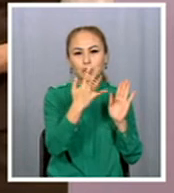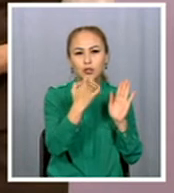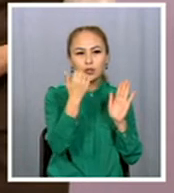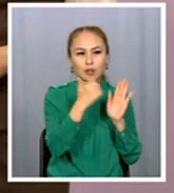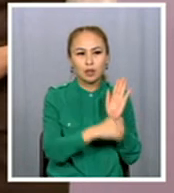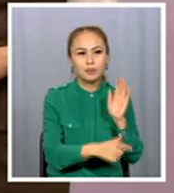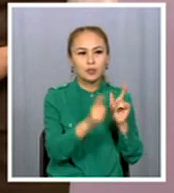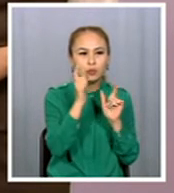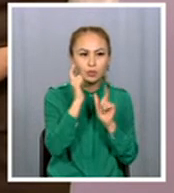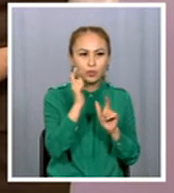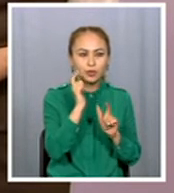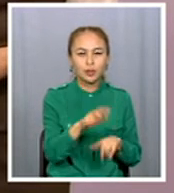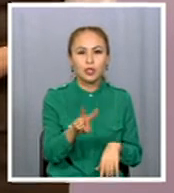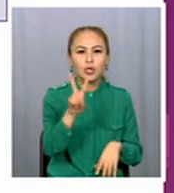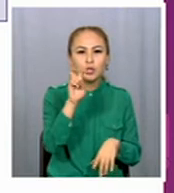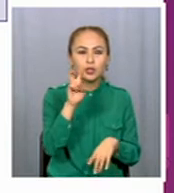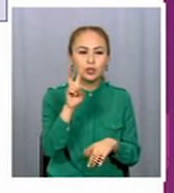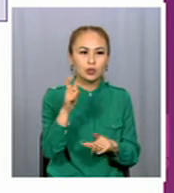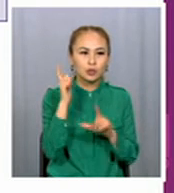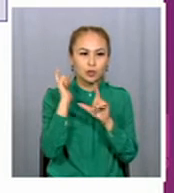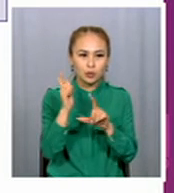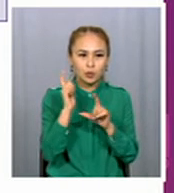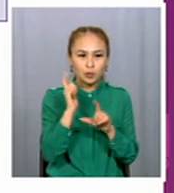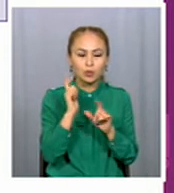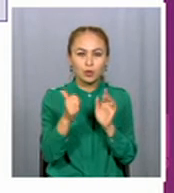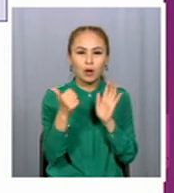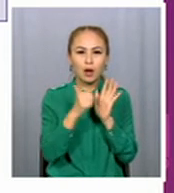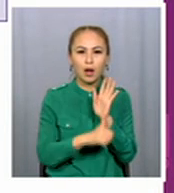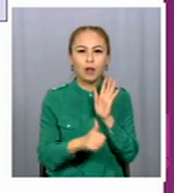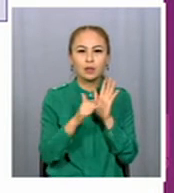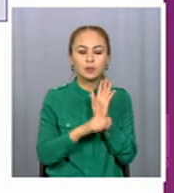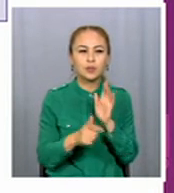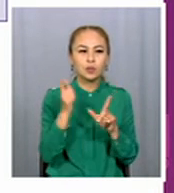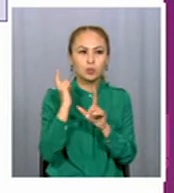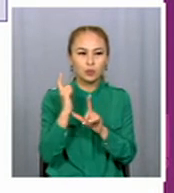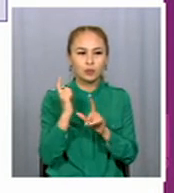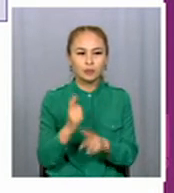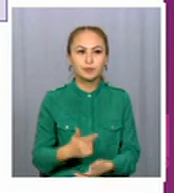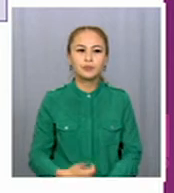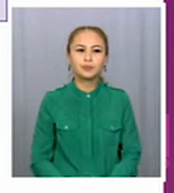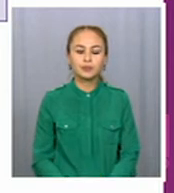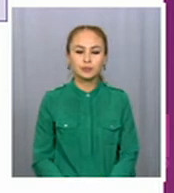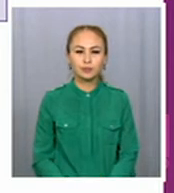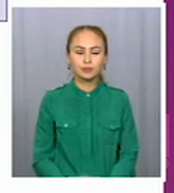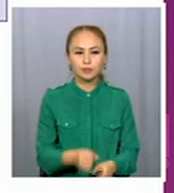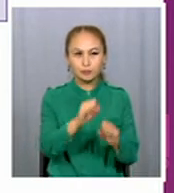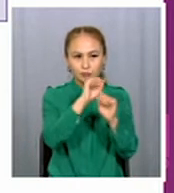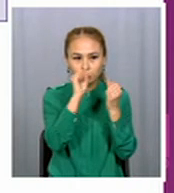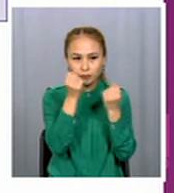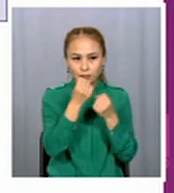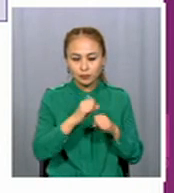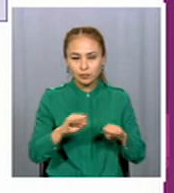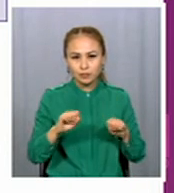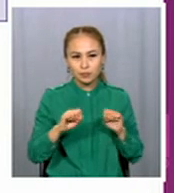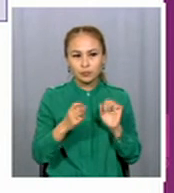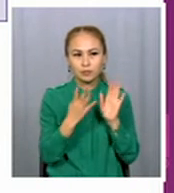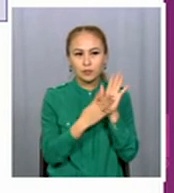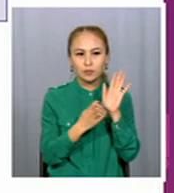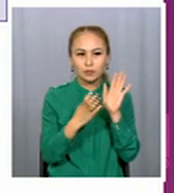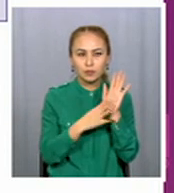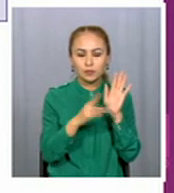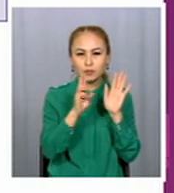560 тонна, 200 тонна, 60 тонна.